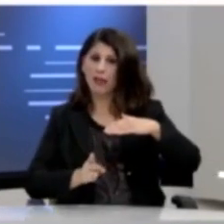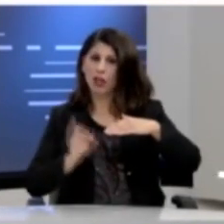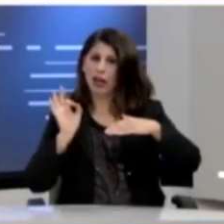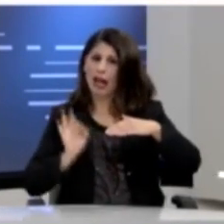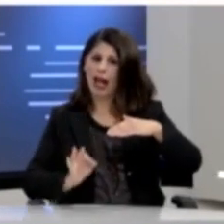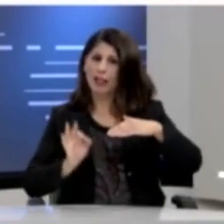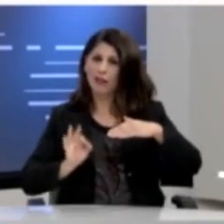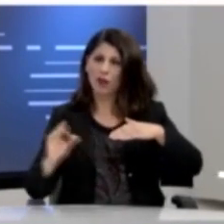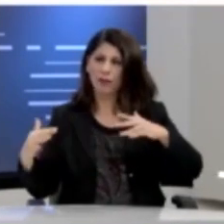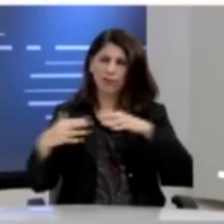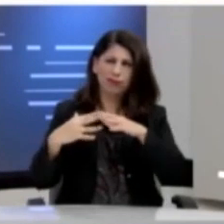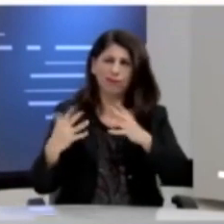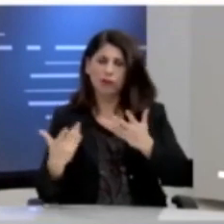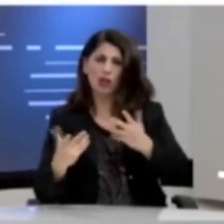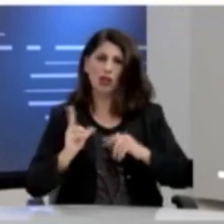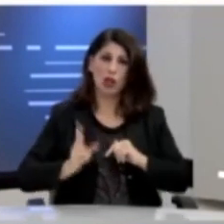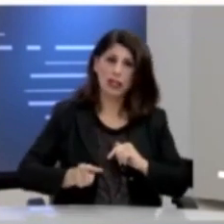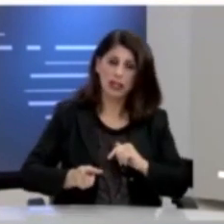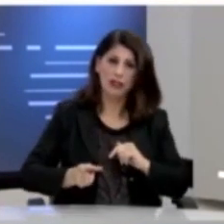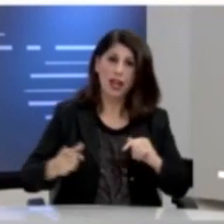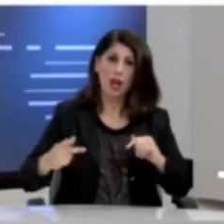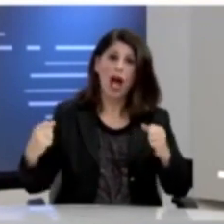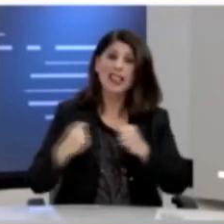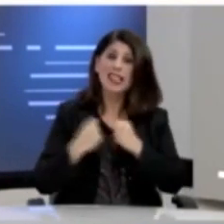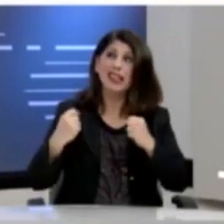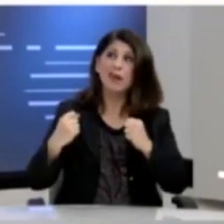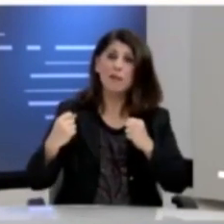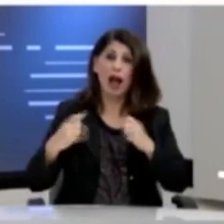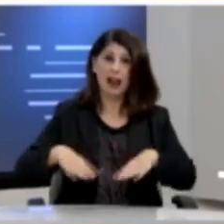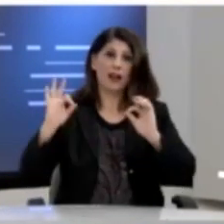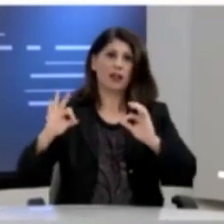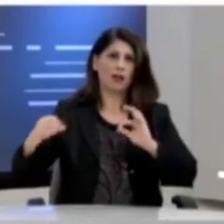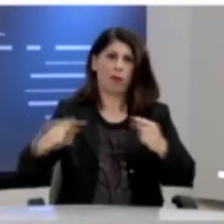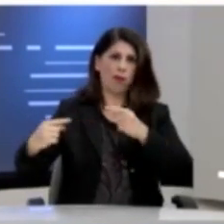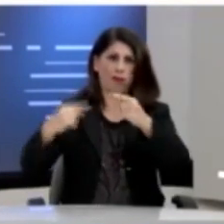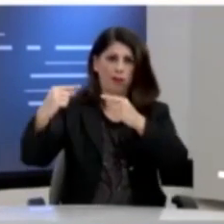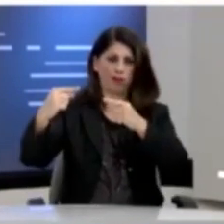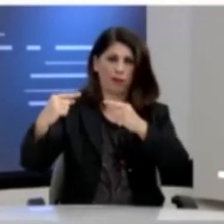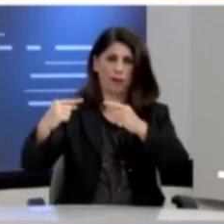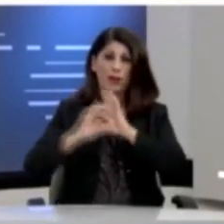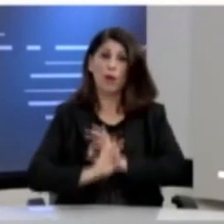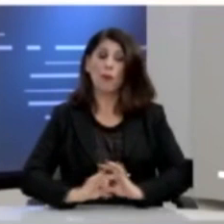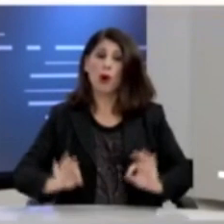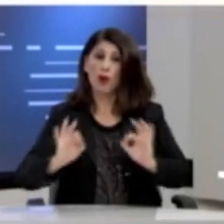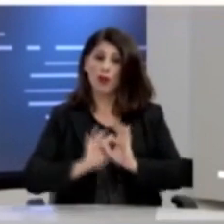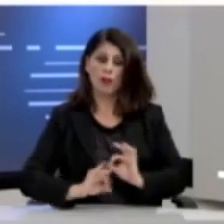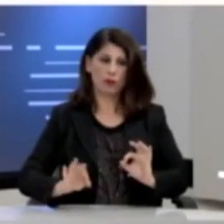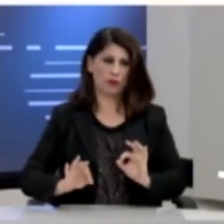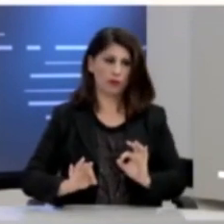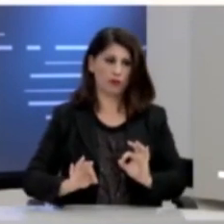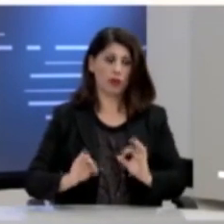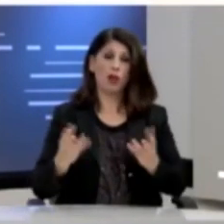κάθε εμπλοκής, τον κίνδυνο ατυχήματος και τόσα άλλα. Μας προειδοποιούν επίσης οι